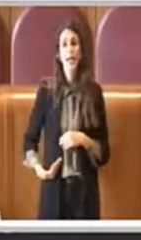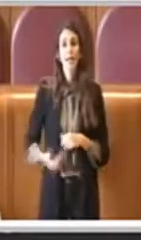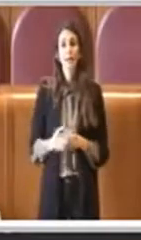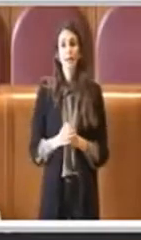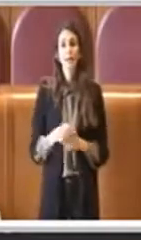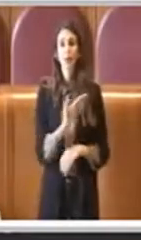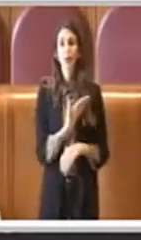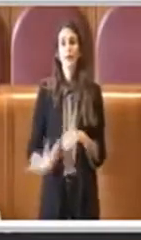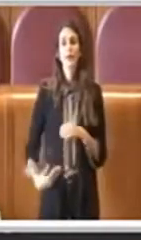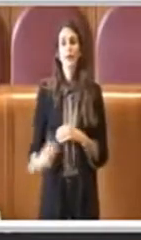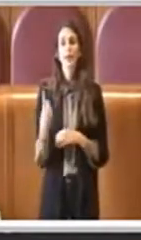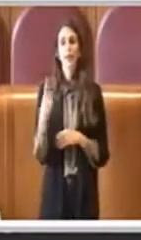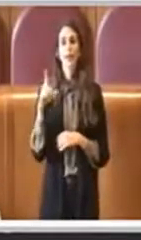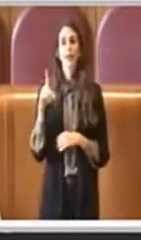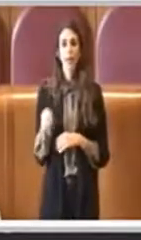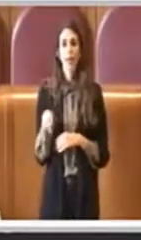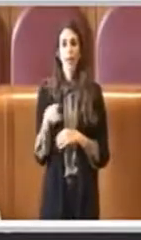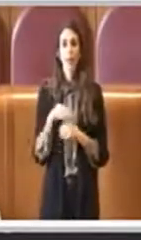consigliere De Priamo.